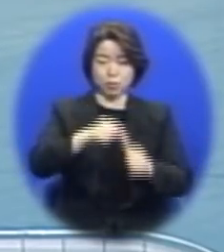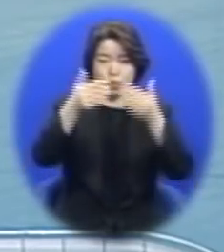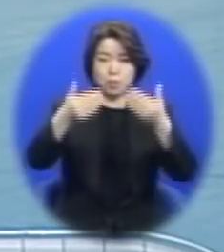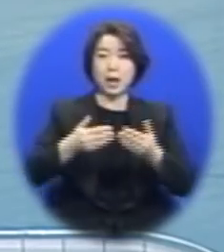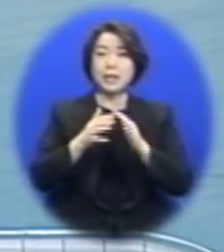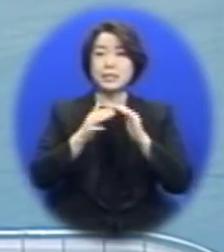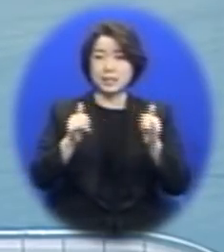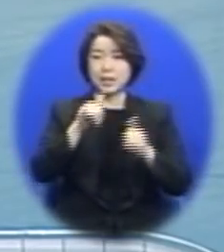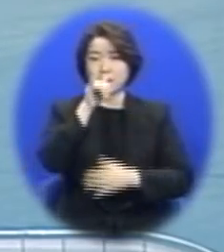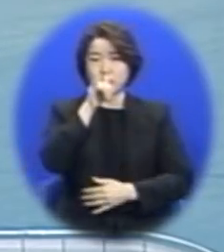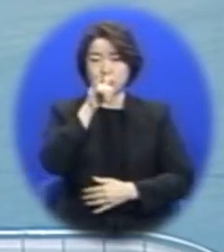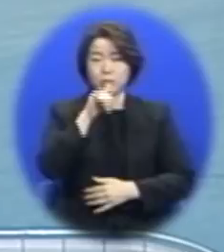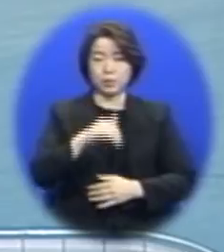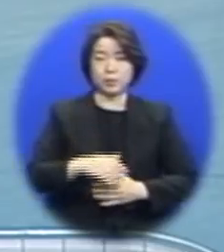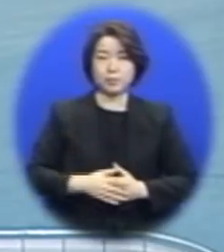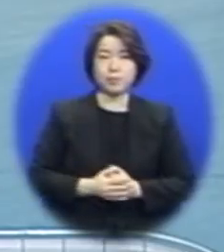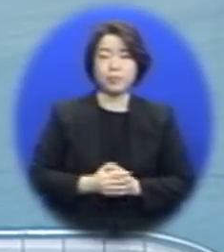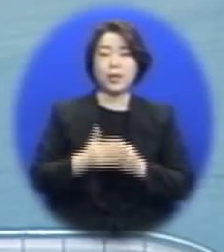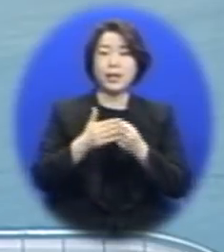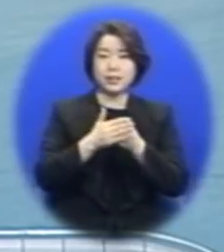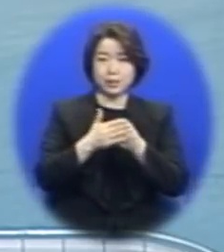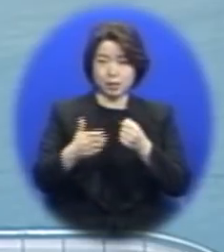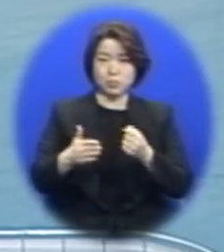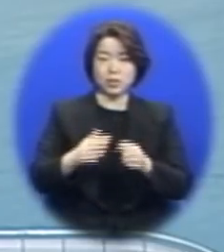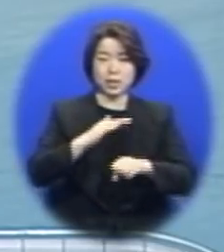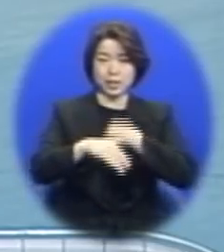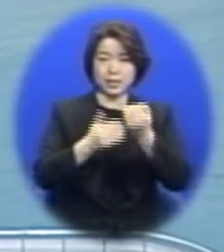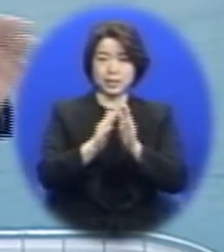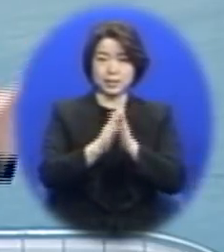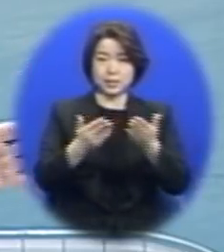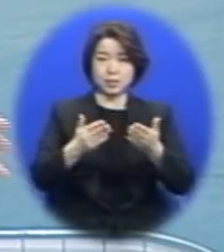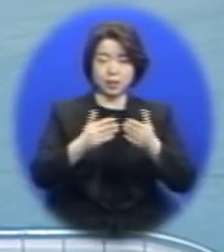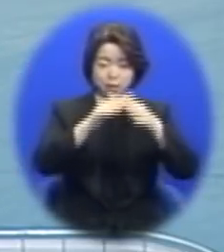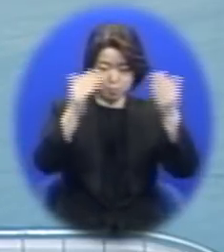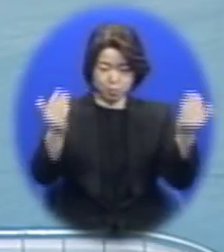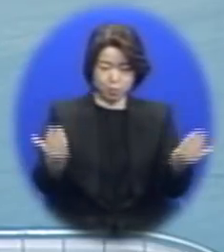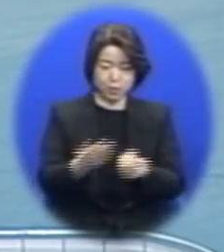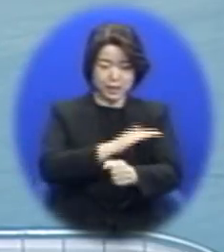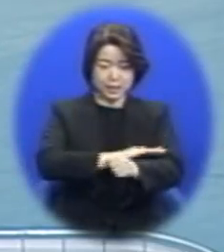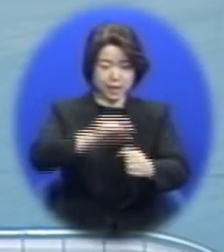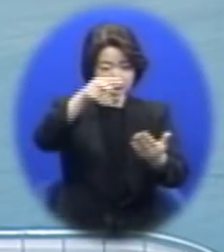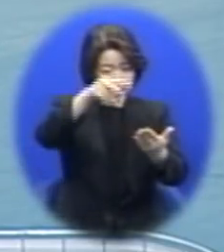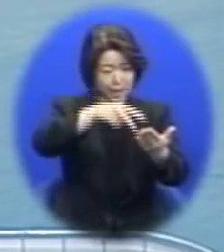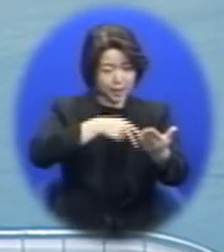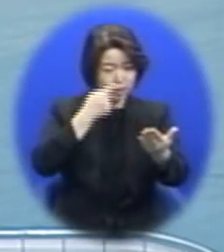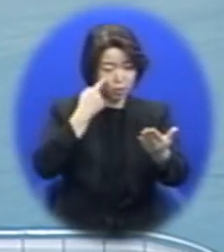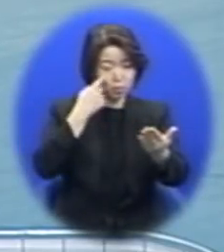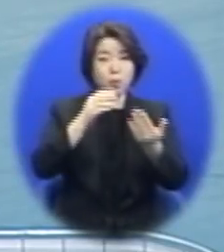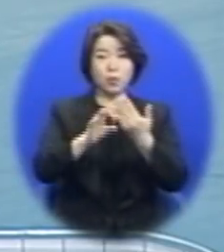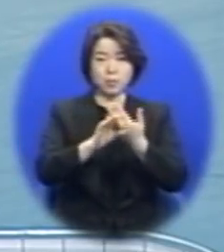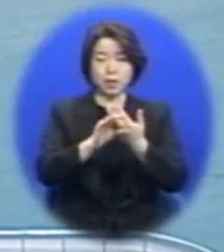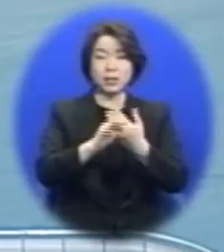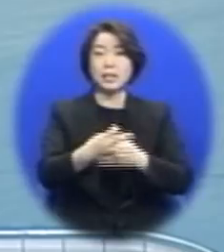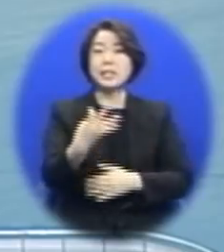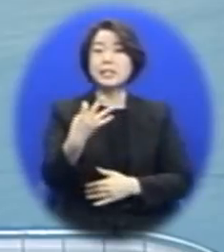거예요. 그러니 성경을 전체를 잘 읽어보면 14만 4천